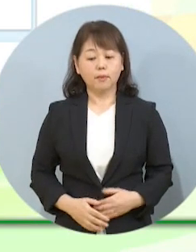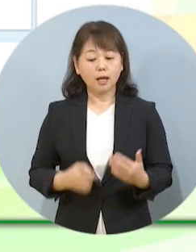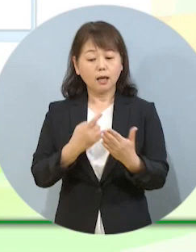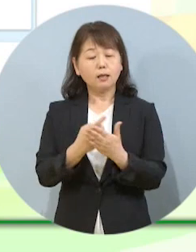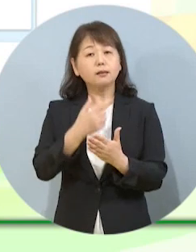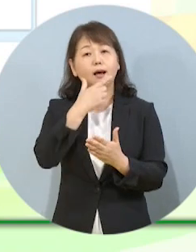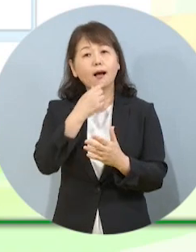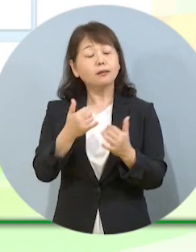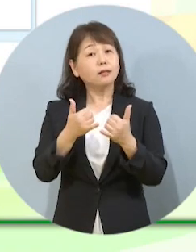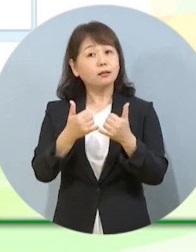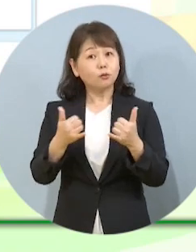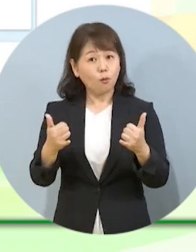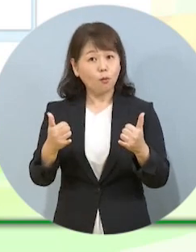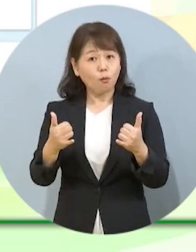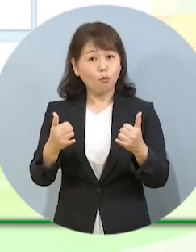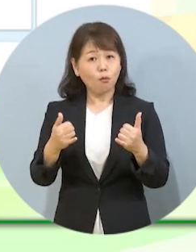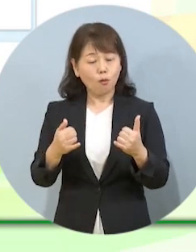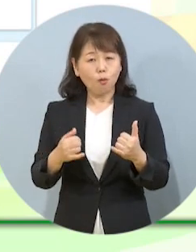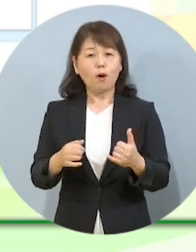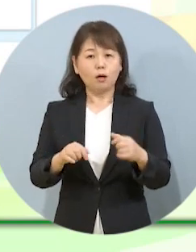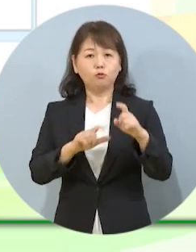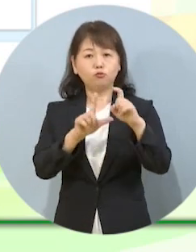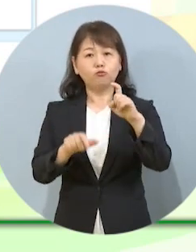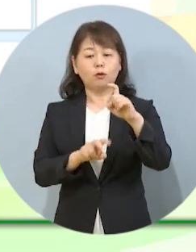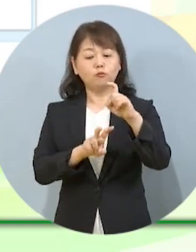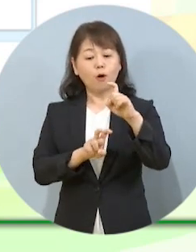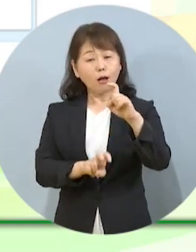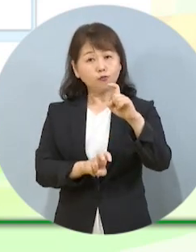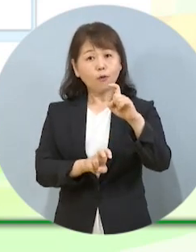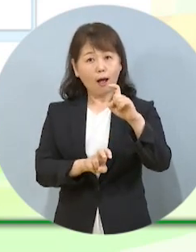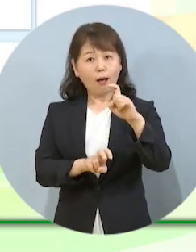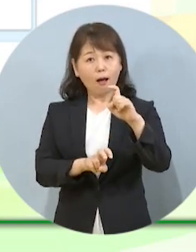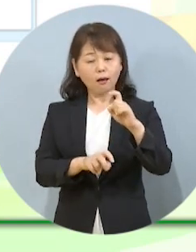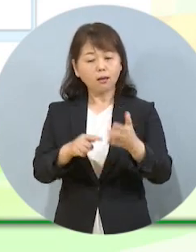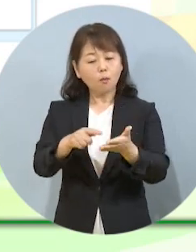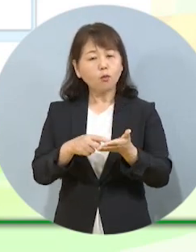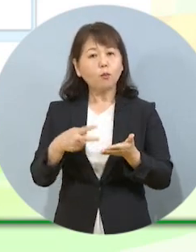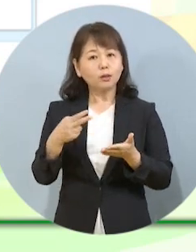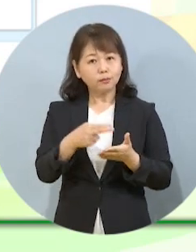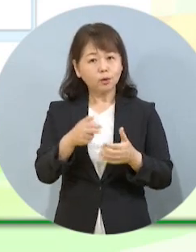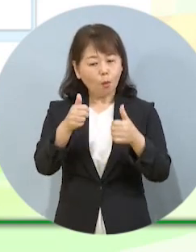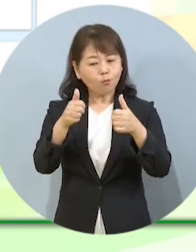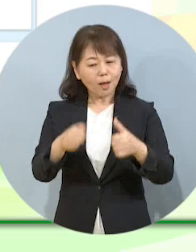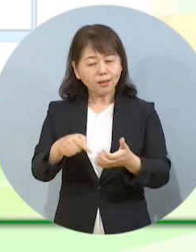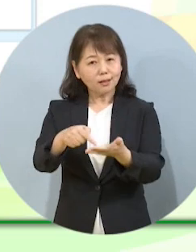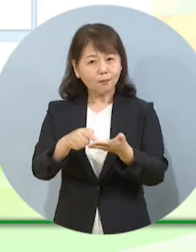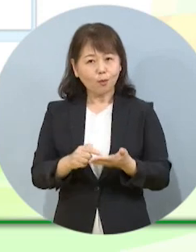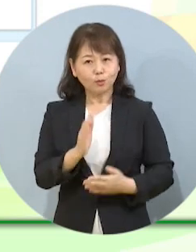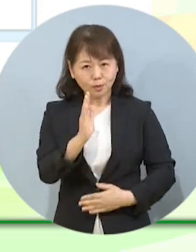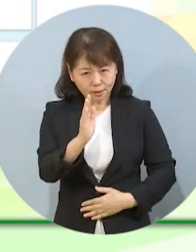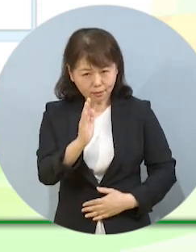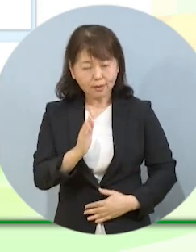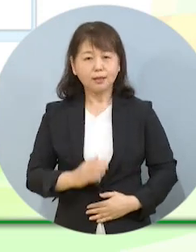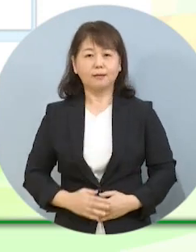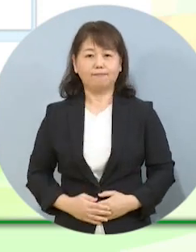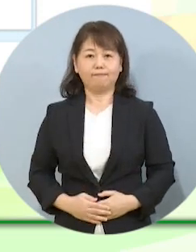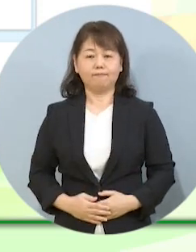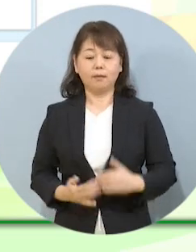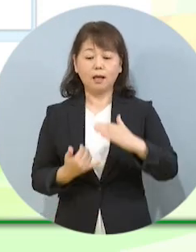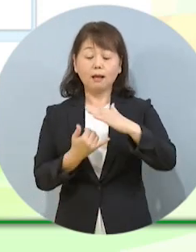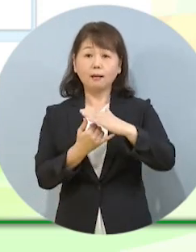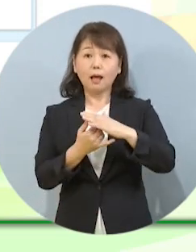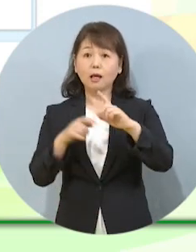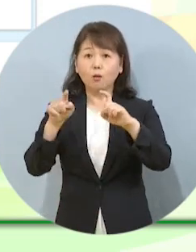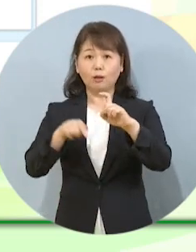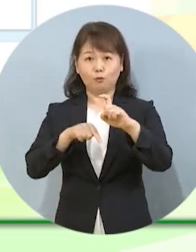参加を希望する人は今月20日金曜日までに応募フォームからお申し込みください。定員は10